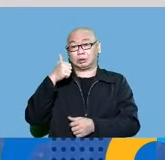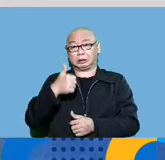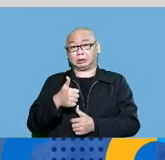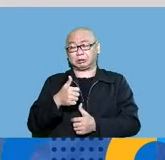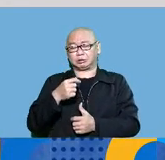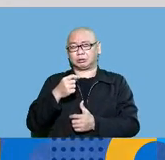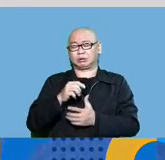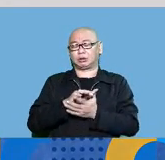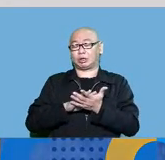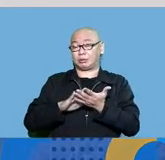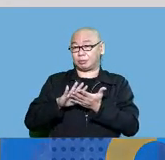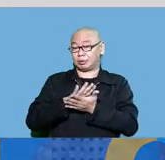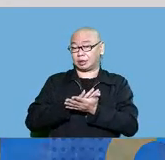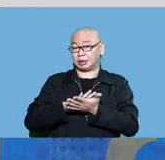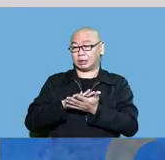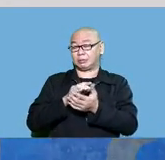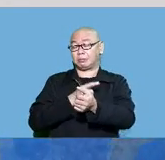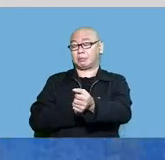kolaborasi, kemampuan